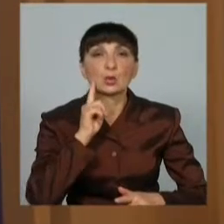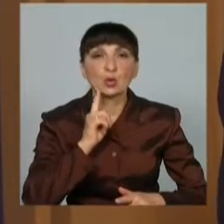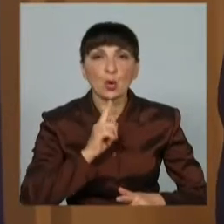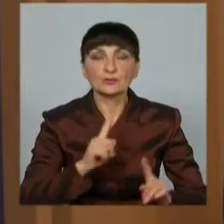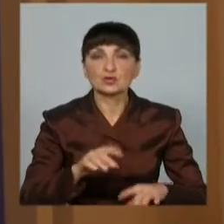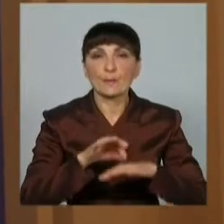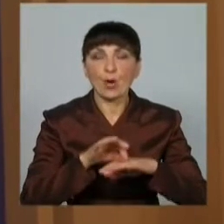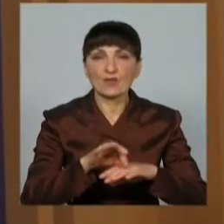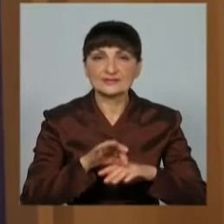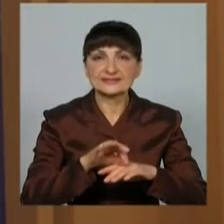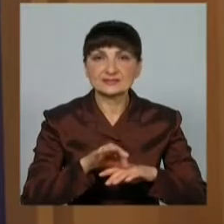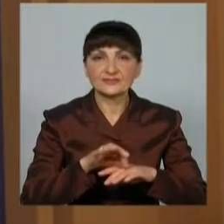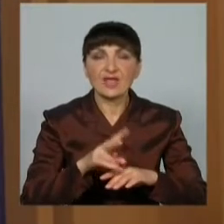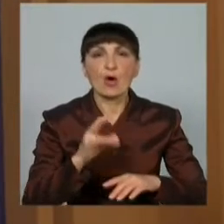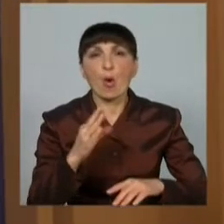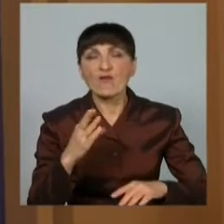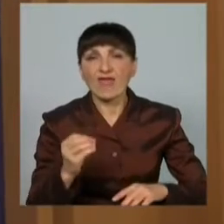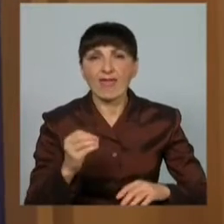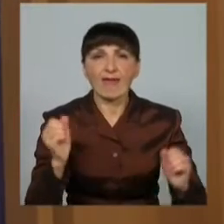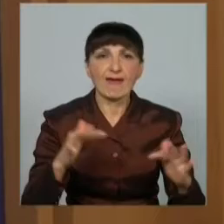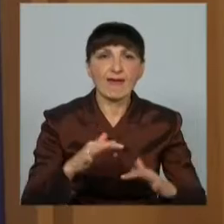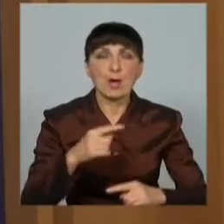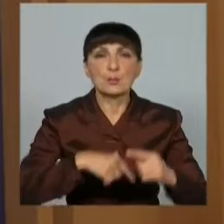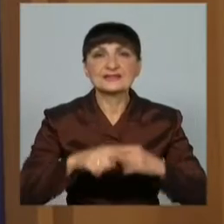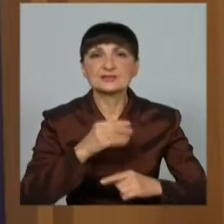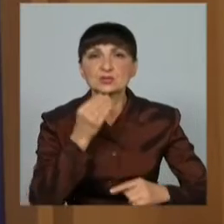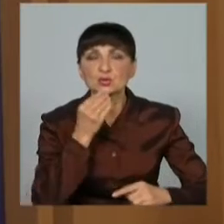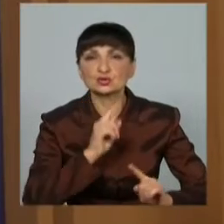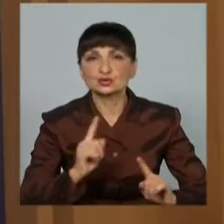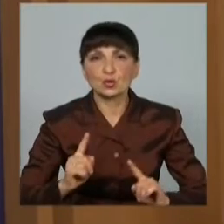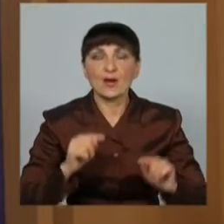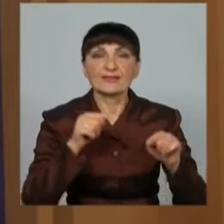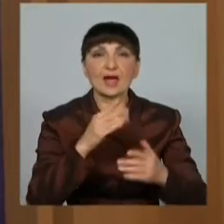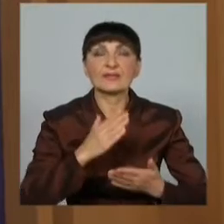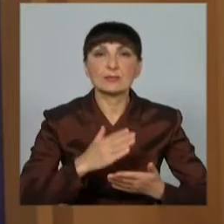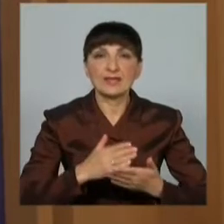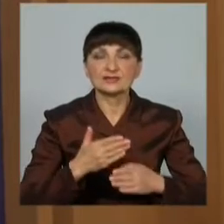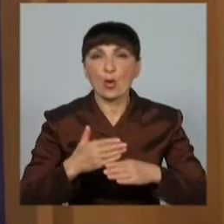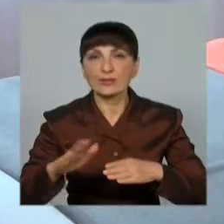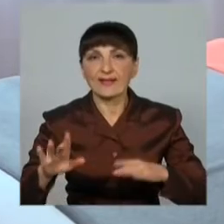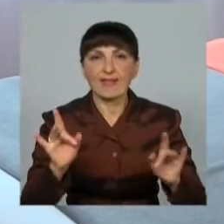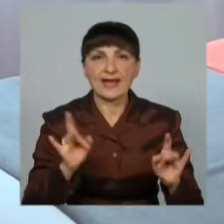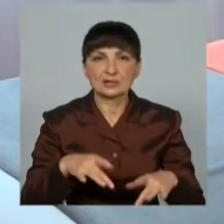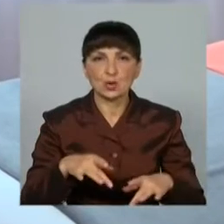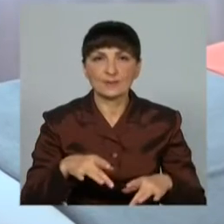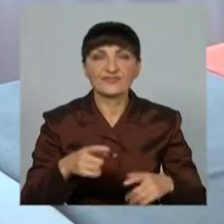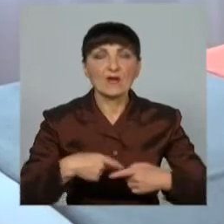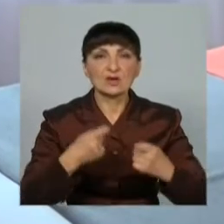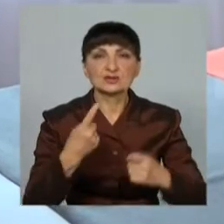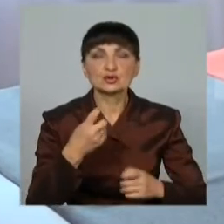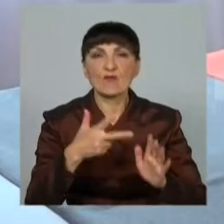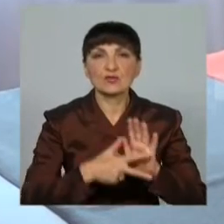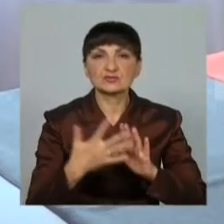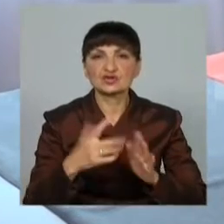чтобы проводить кофе-брейки, бизнес-ланчи, там имеется отдельный ресторан. В отеле